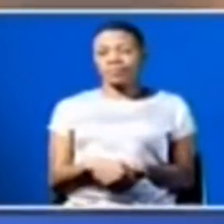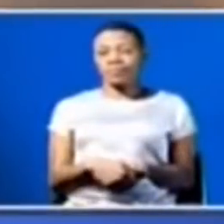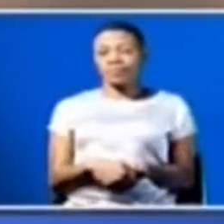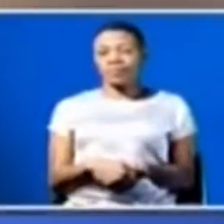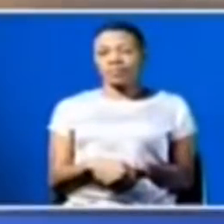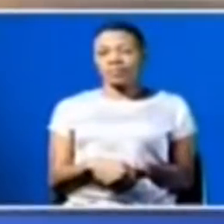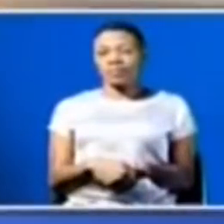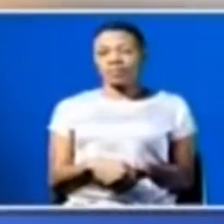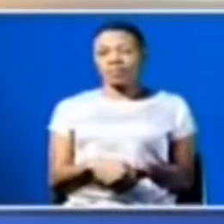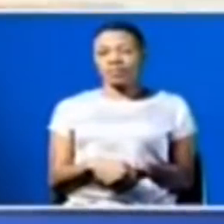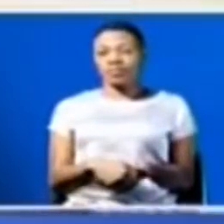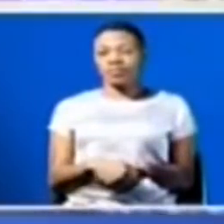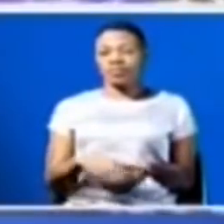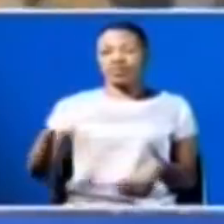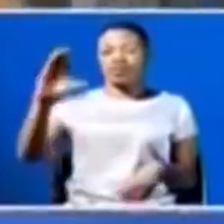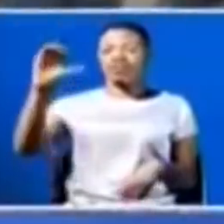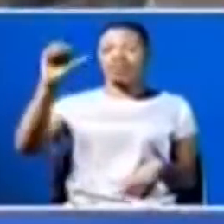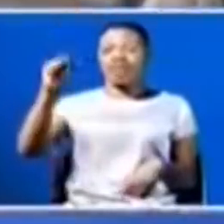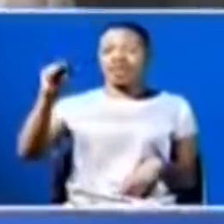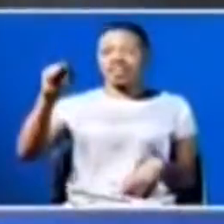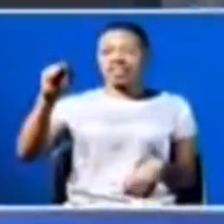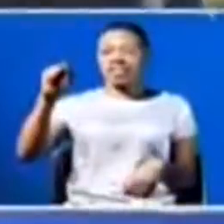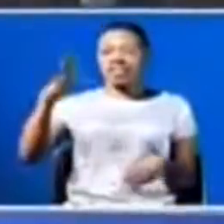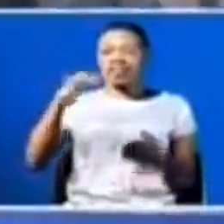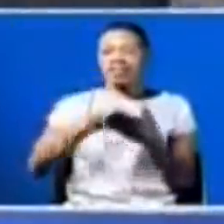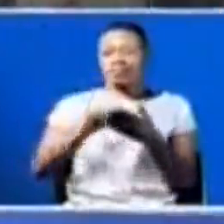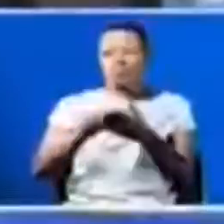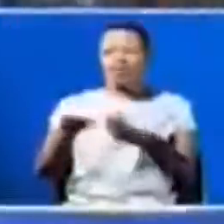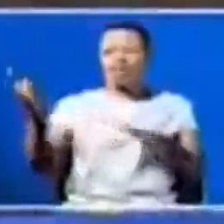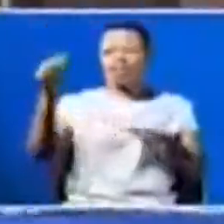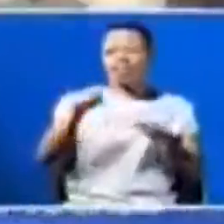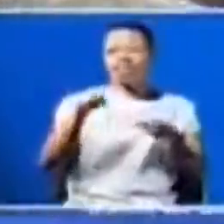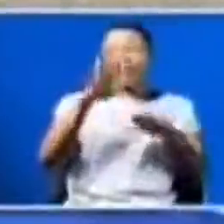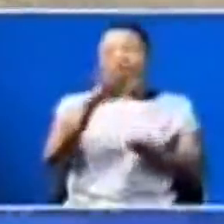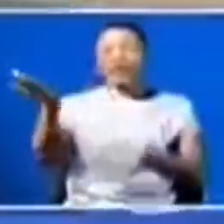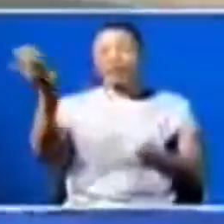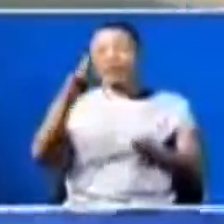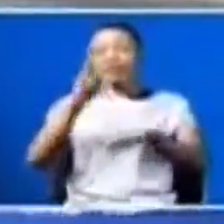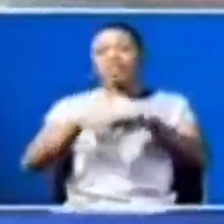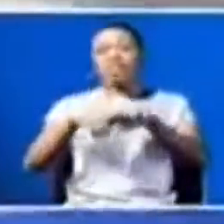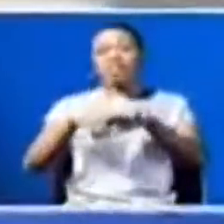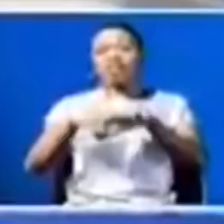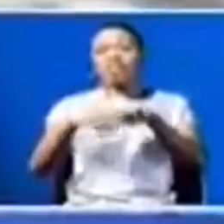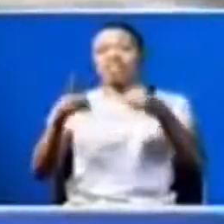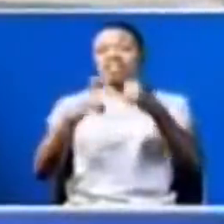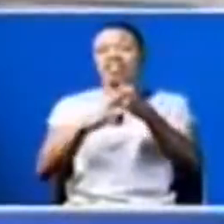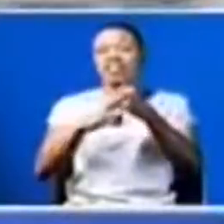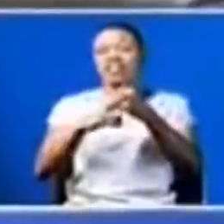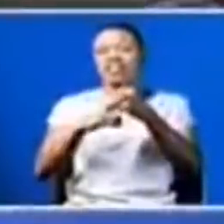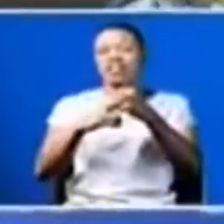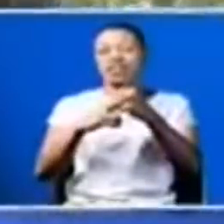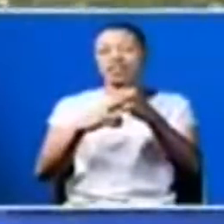Japo waziri wa fedha Henry Rotich aliwasili bungeni takriban saa moja baada ya wakati wa kawaida wa kusomwa